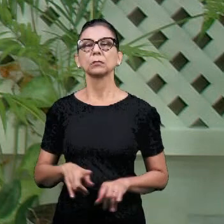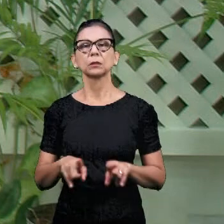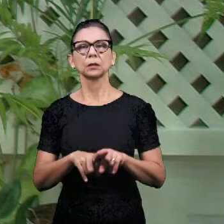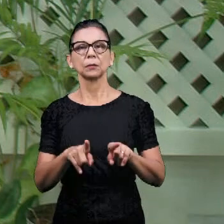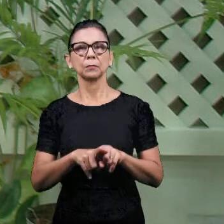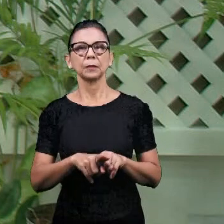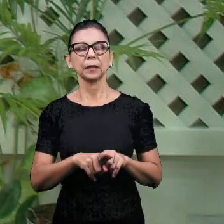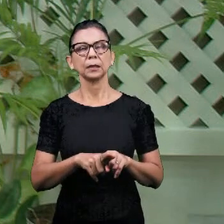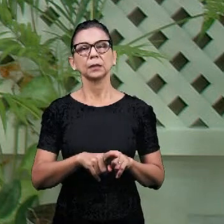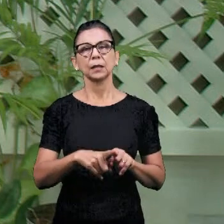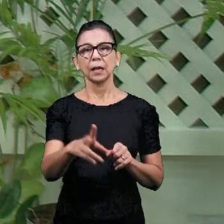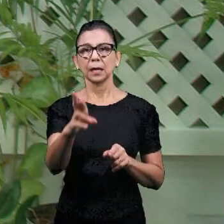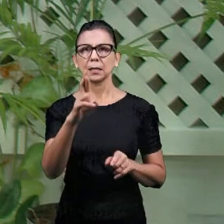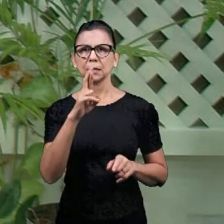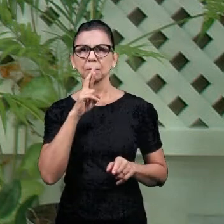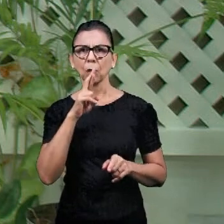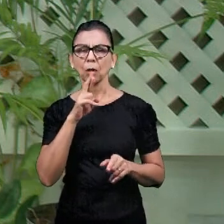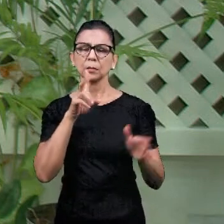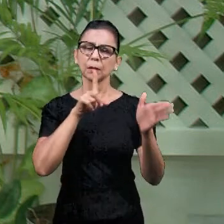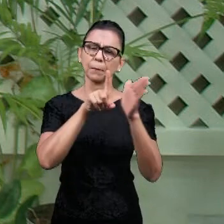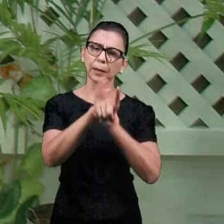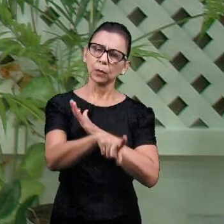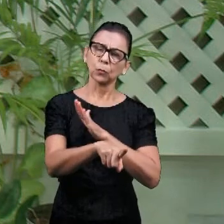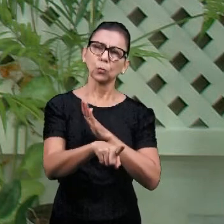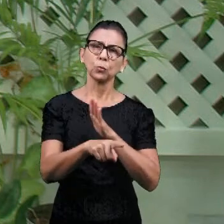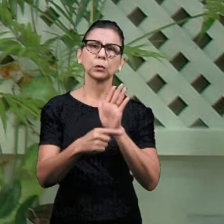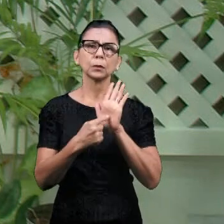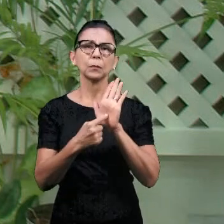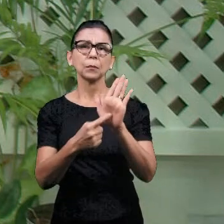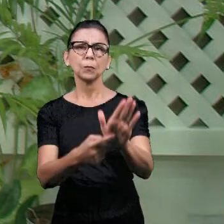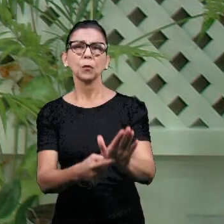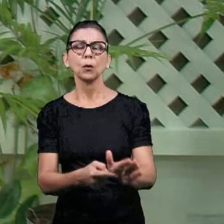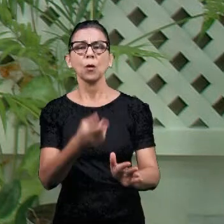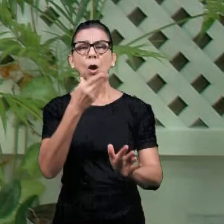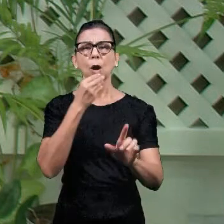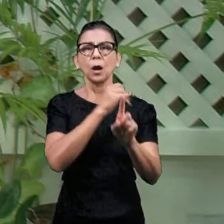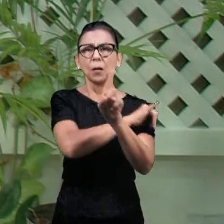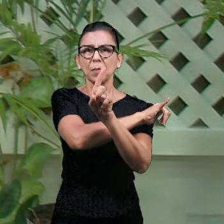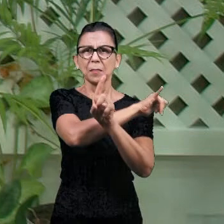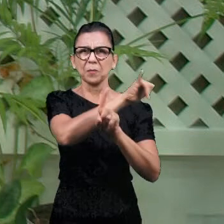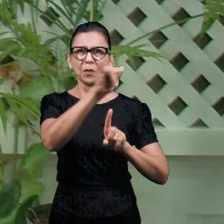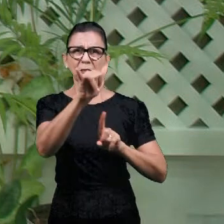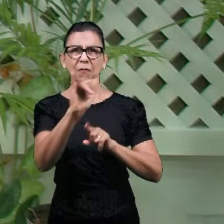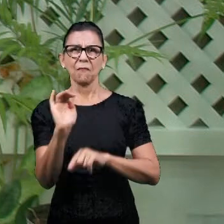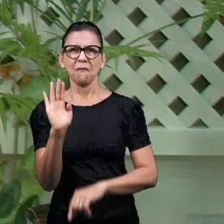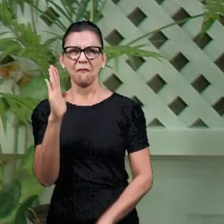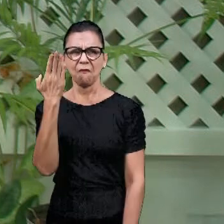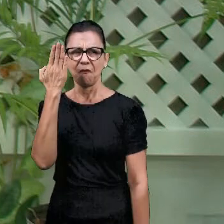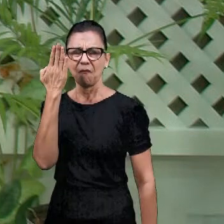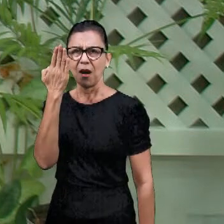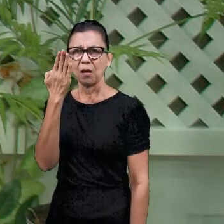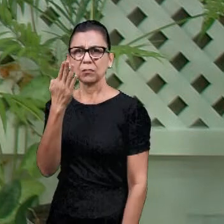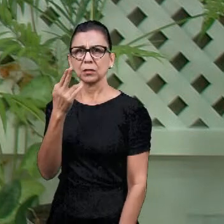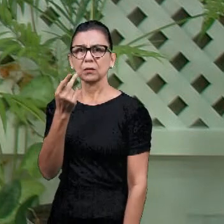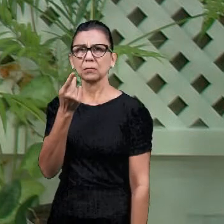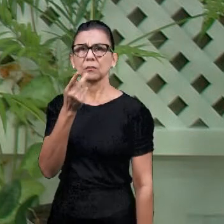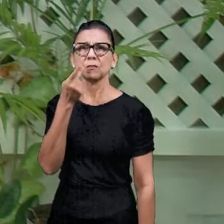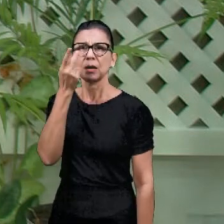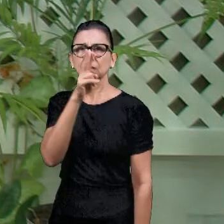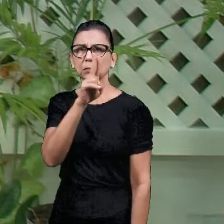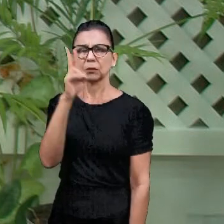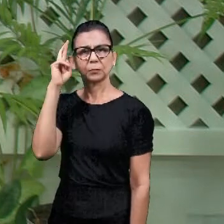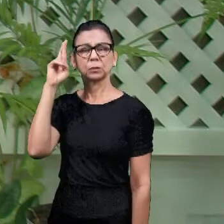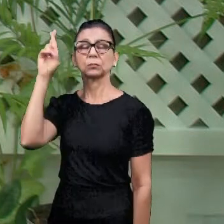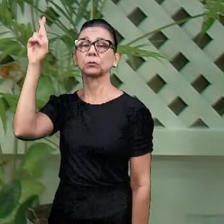a eues dans le livre de Jérémie, quand la question dit les prophètes qui ont parlé faussement au nom du Seigneur.